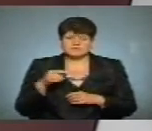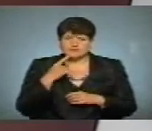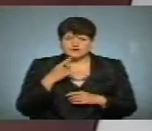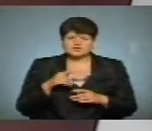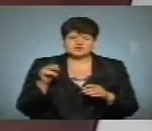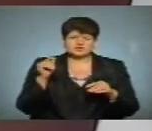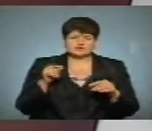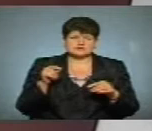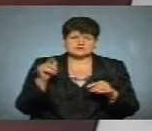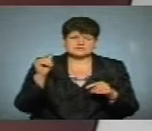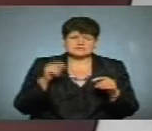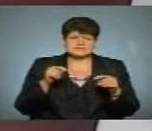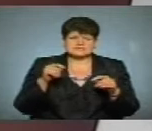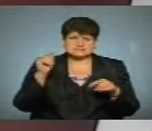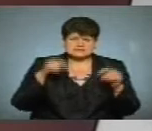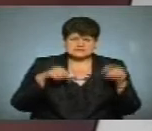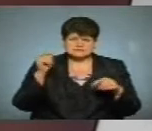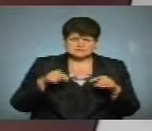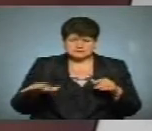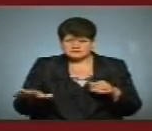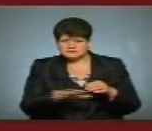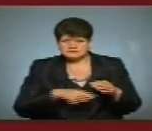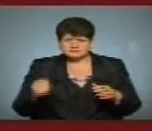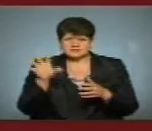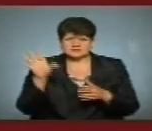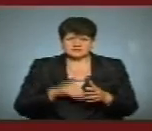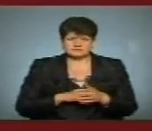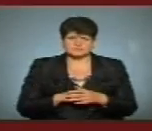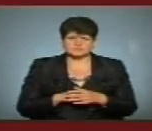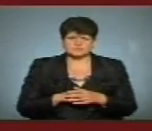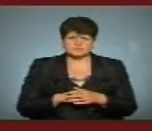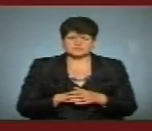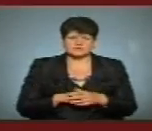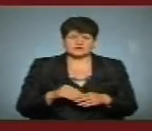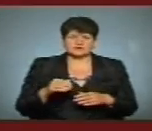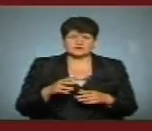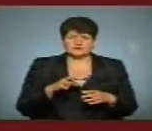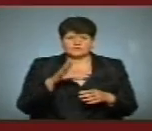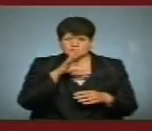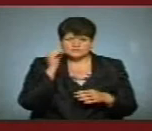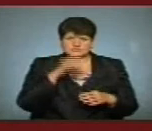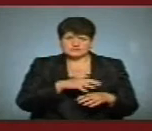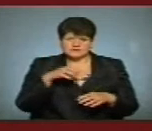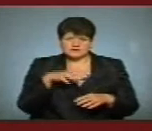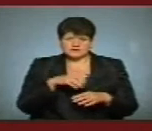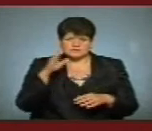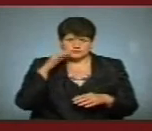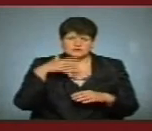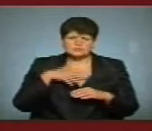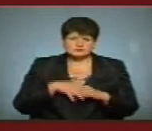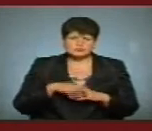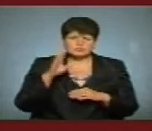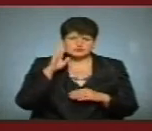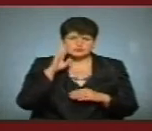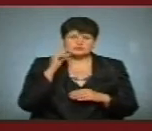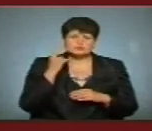що посадив на городі, та затопила хлів. До пізної ночі викачував воду. Я дзвонив на МЧС, але я розумію, що хлопці